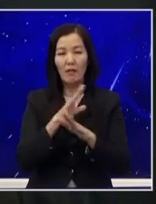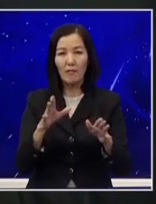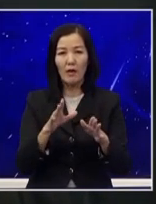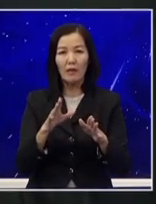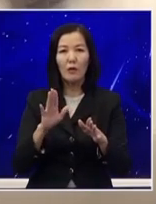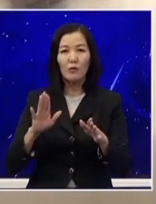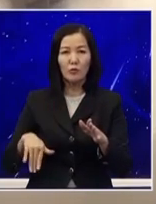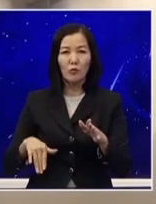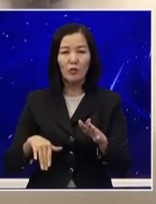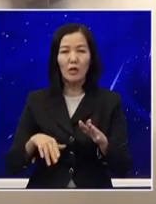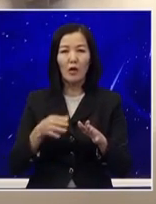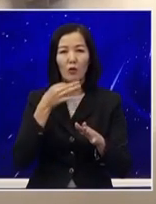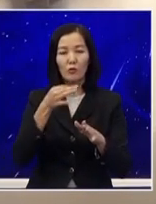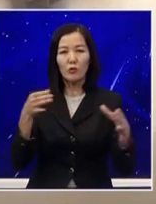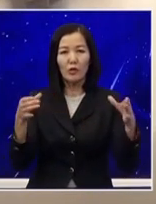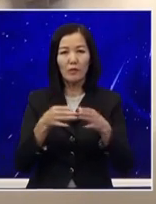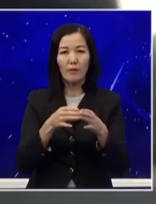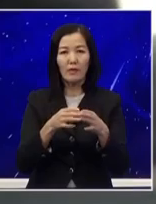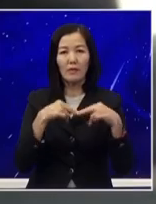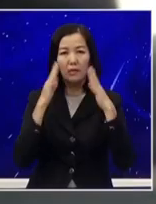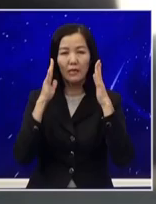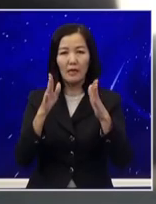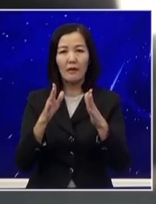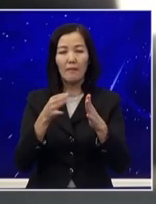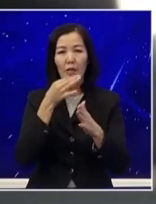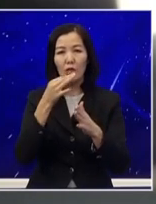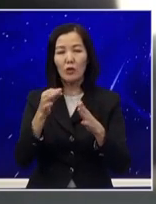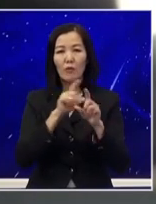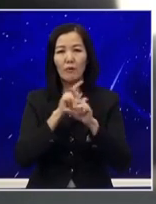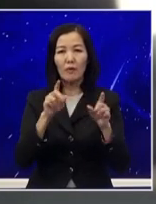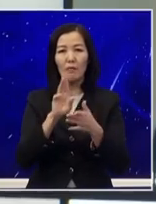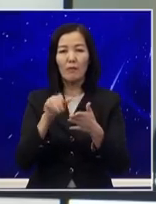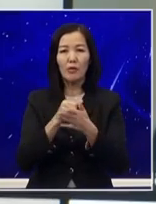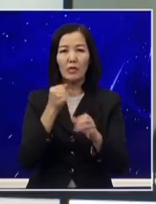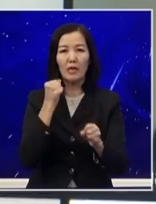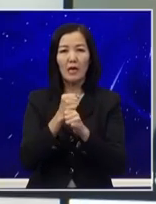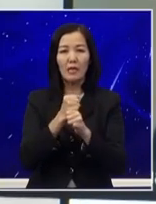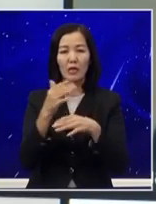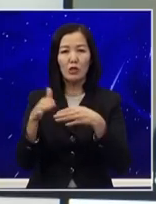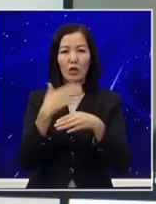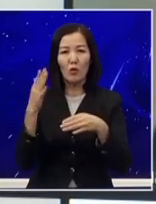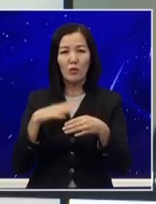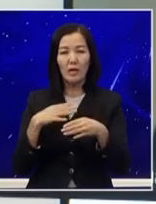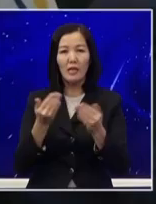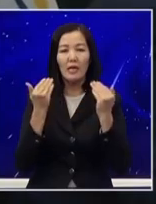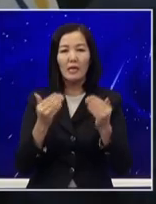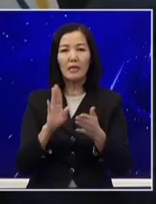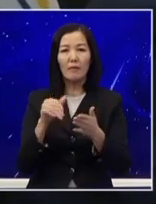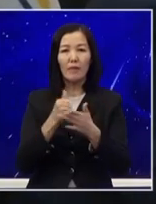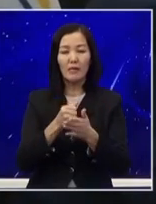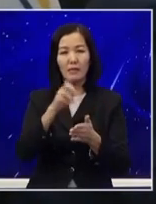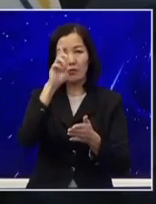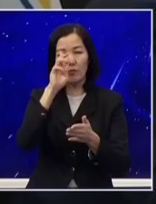жауабын ала алмаған. Соңында құзырлы департаменттің назарына ілініп, жауапты мекеме басшыларына қатаң шара қолданған.